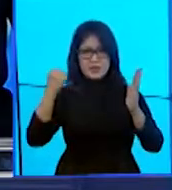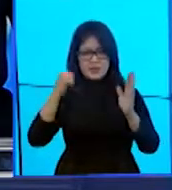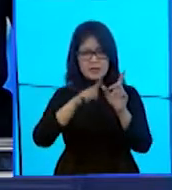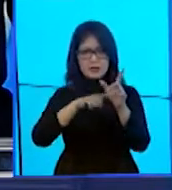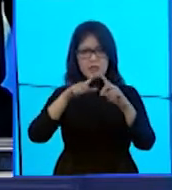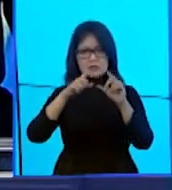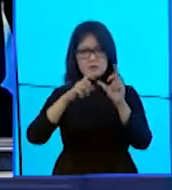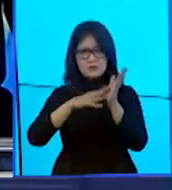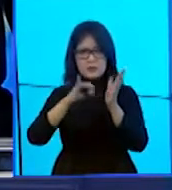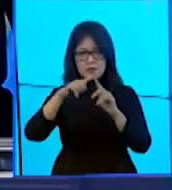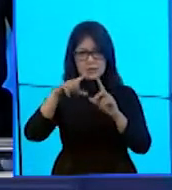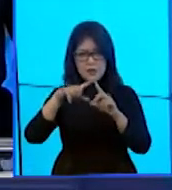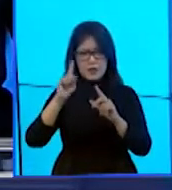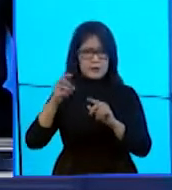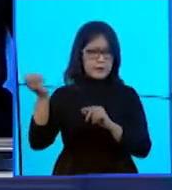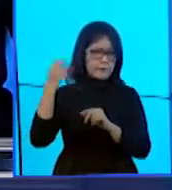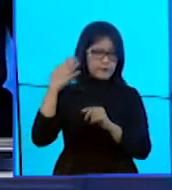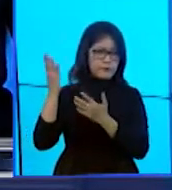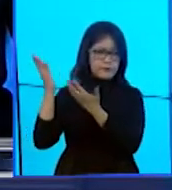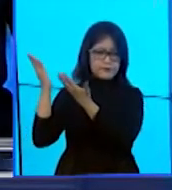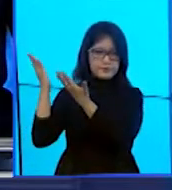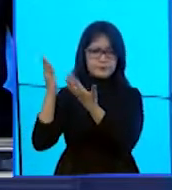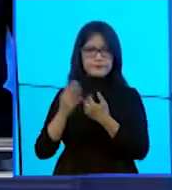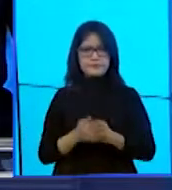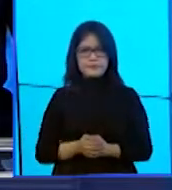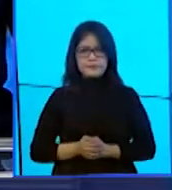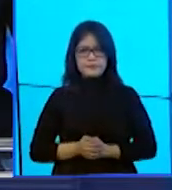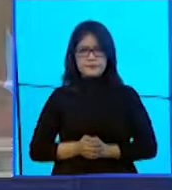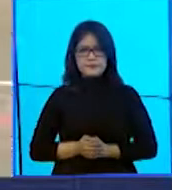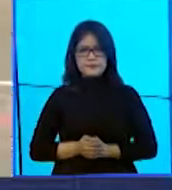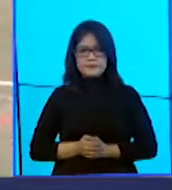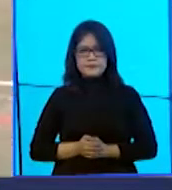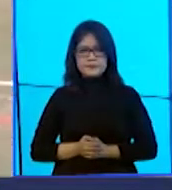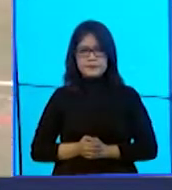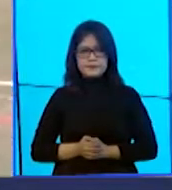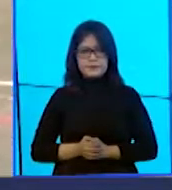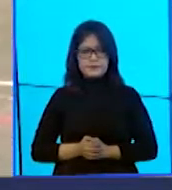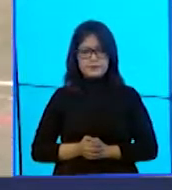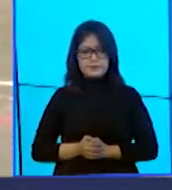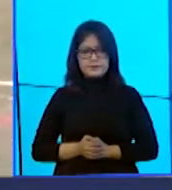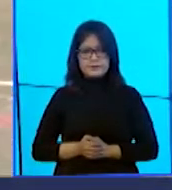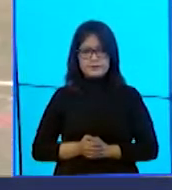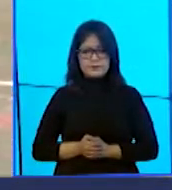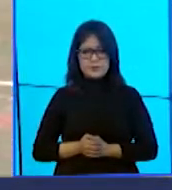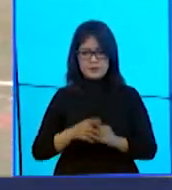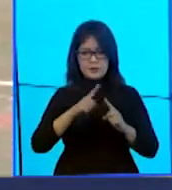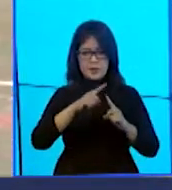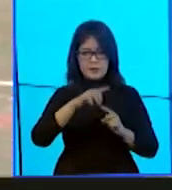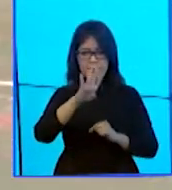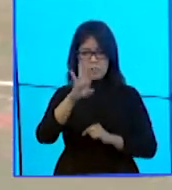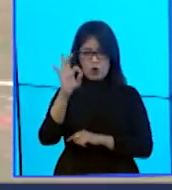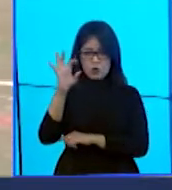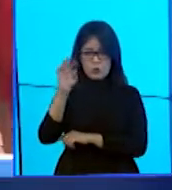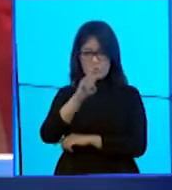Atania bersama juru kamera Adrian dan Yudi Permana. Pemirsa, per hari ini 4 Oktober 2021, Sekolah